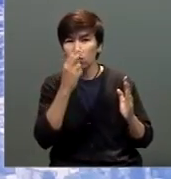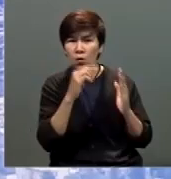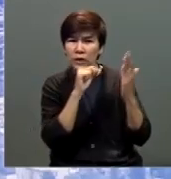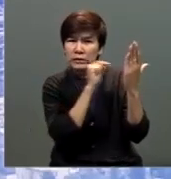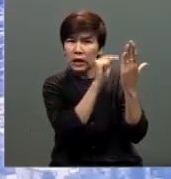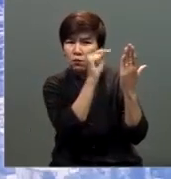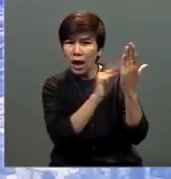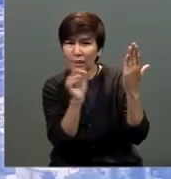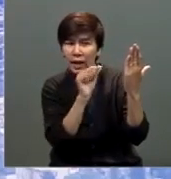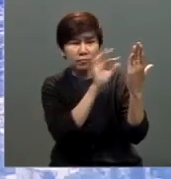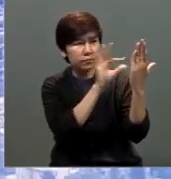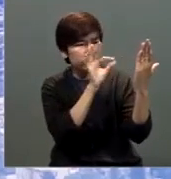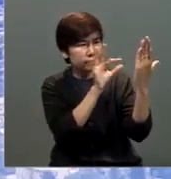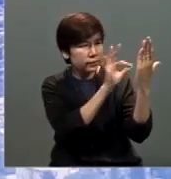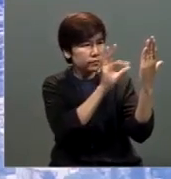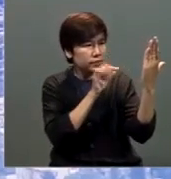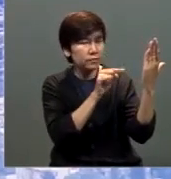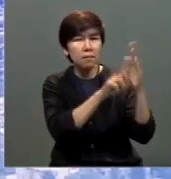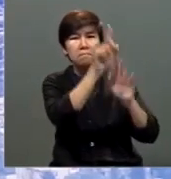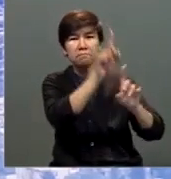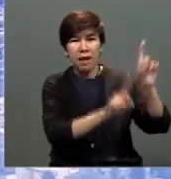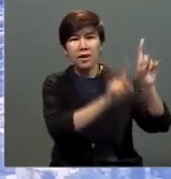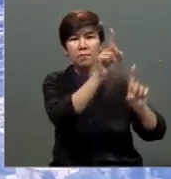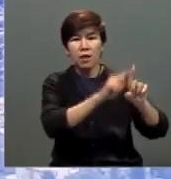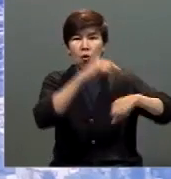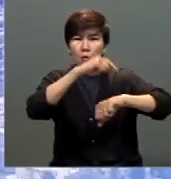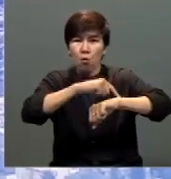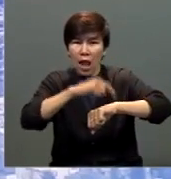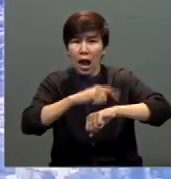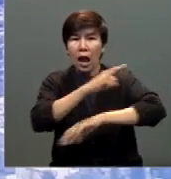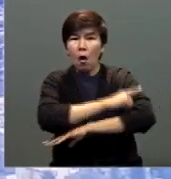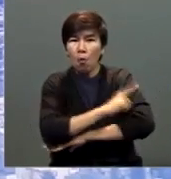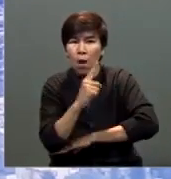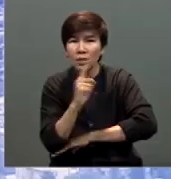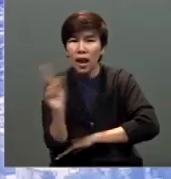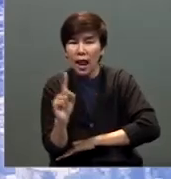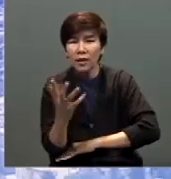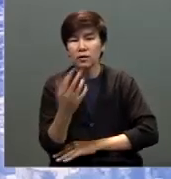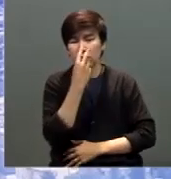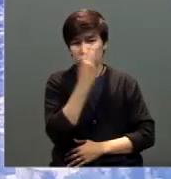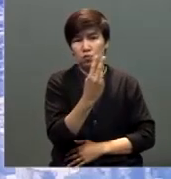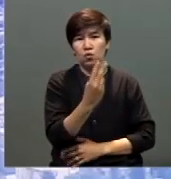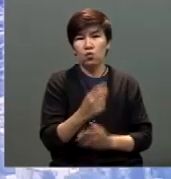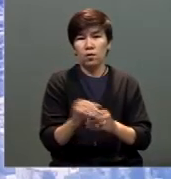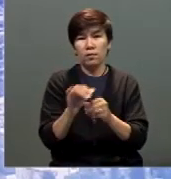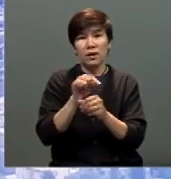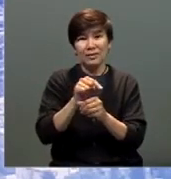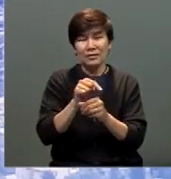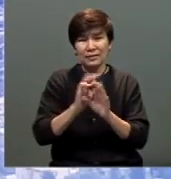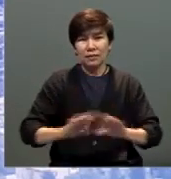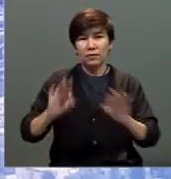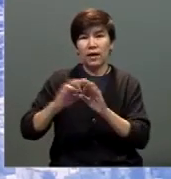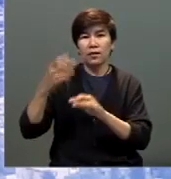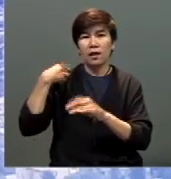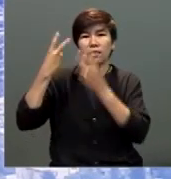หนวันวอเวลานอขึ้นอยู่กับสถิติที่ท่านนายกในฐานะผอ.ศูนย์สบ